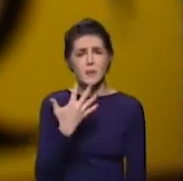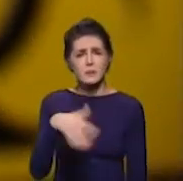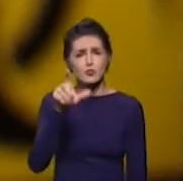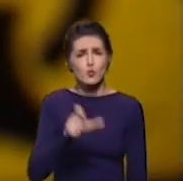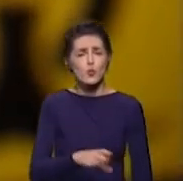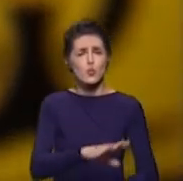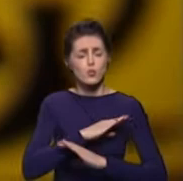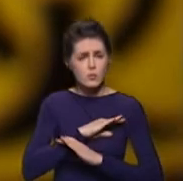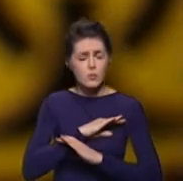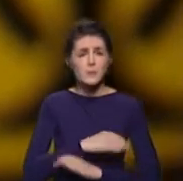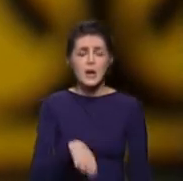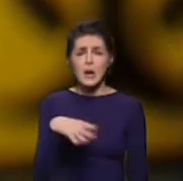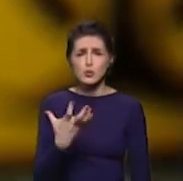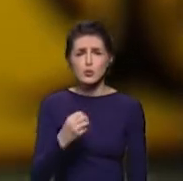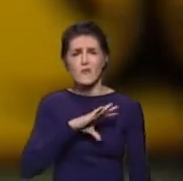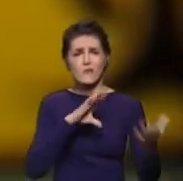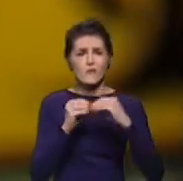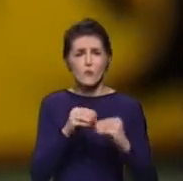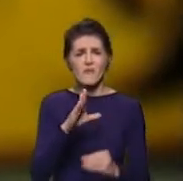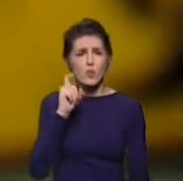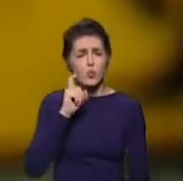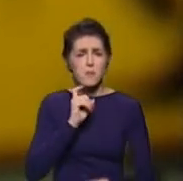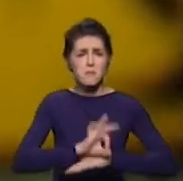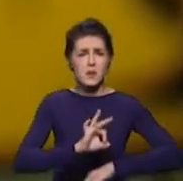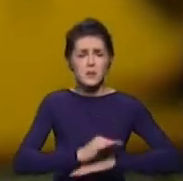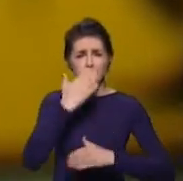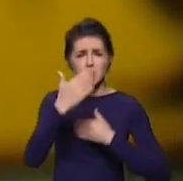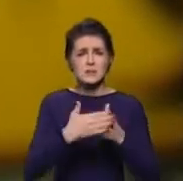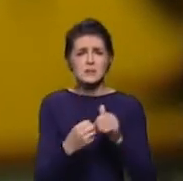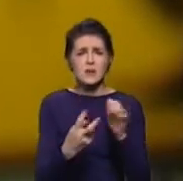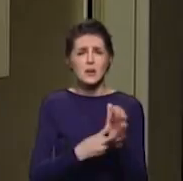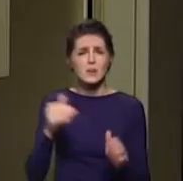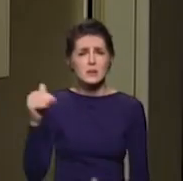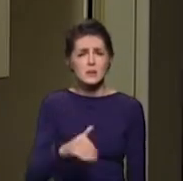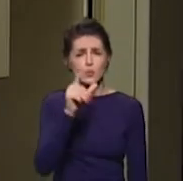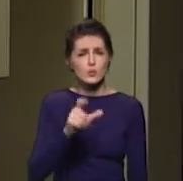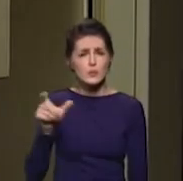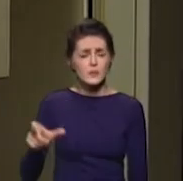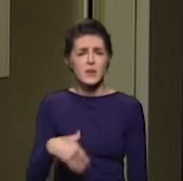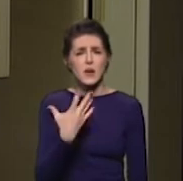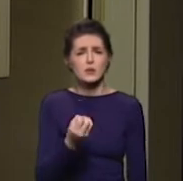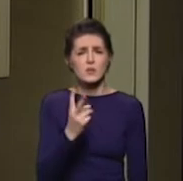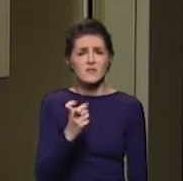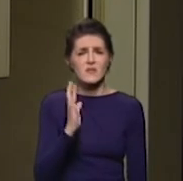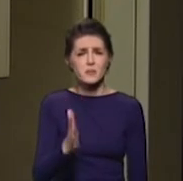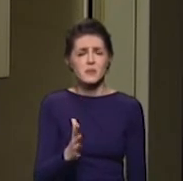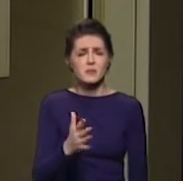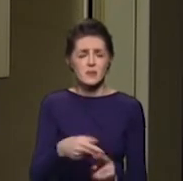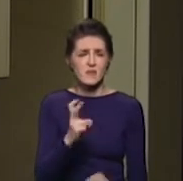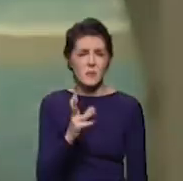осіб померли. Загалом в Україні захворіло близько 17 тисяч громадян, з них